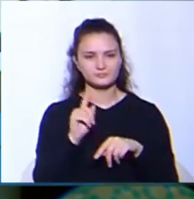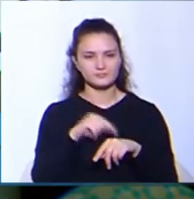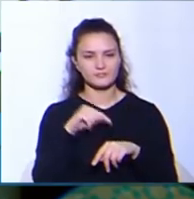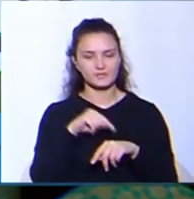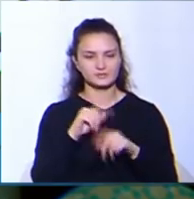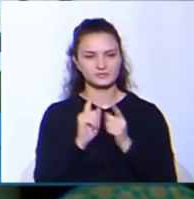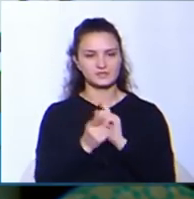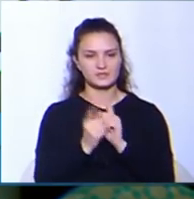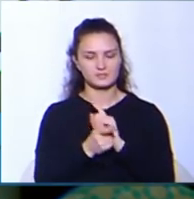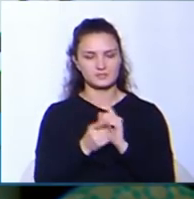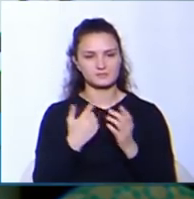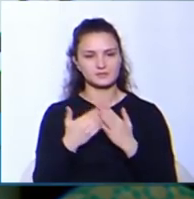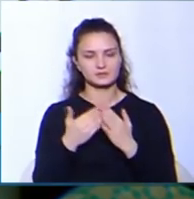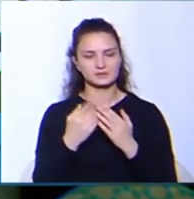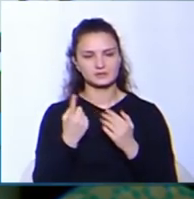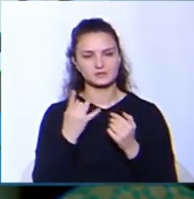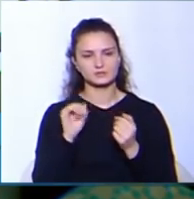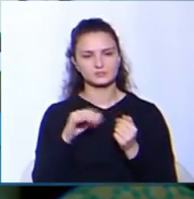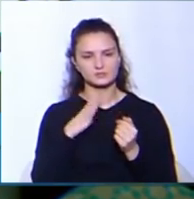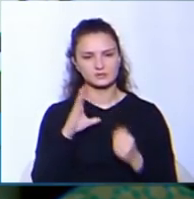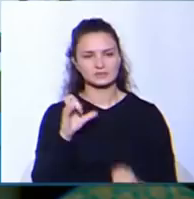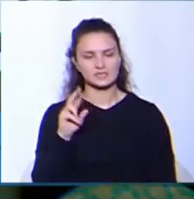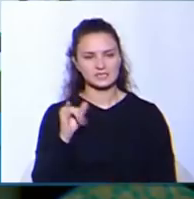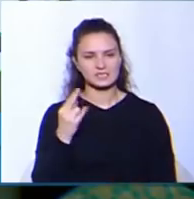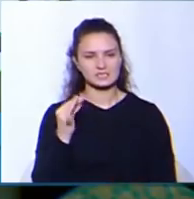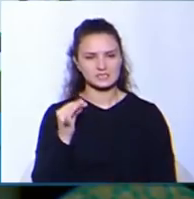ზემოქმედებას. ეს შეიძლება იყოს ერთის მხრივ სედაცია და